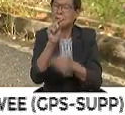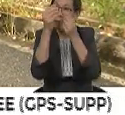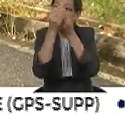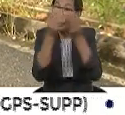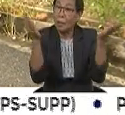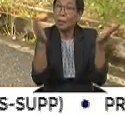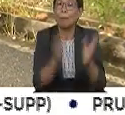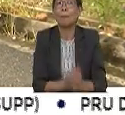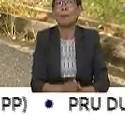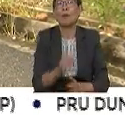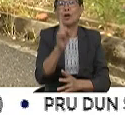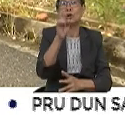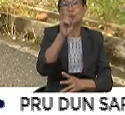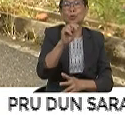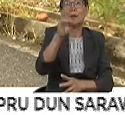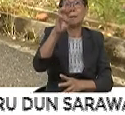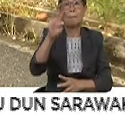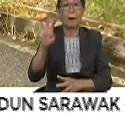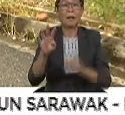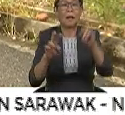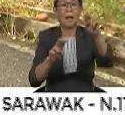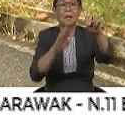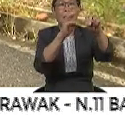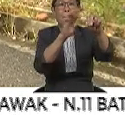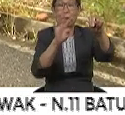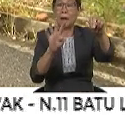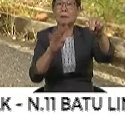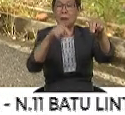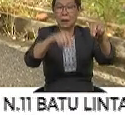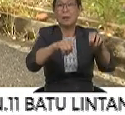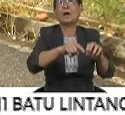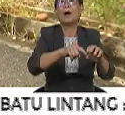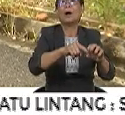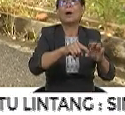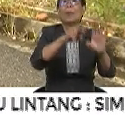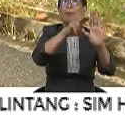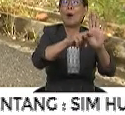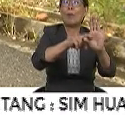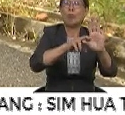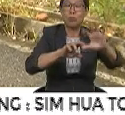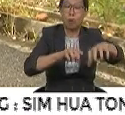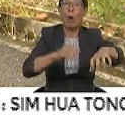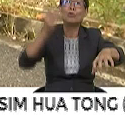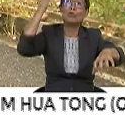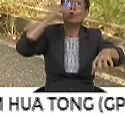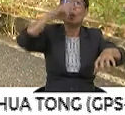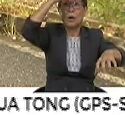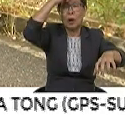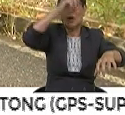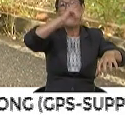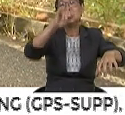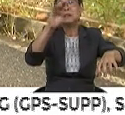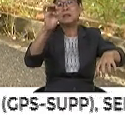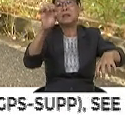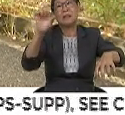mengenai dune 64 Bali ini dimana crusie ini penyandangnya merupakan mendiang tahun Serikat Alma doktergenz